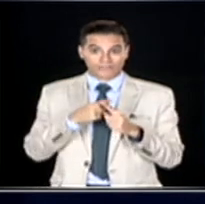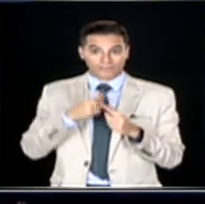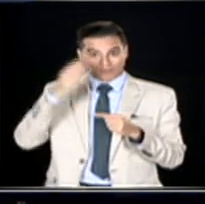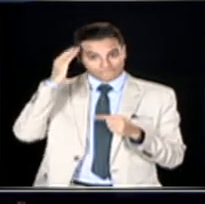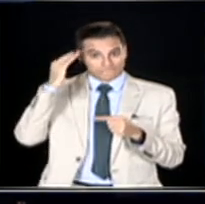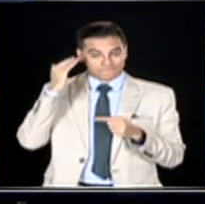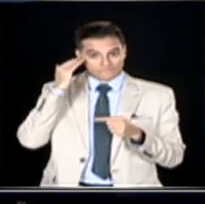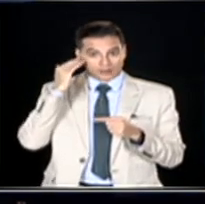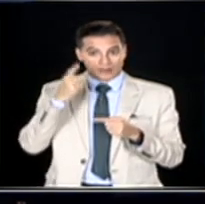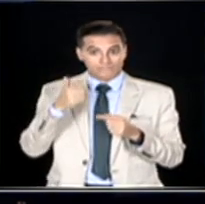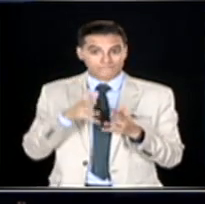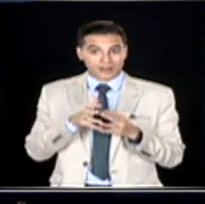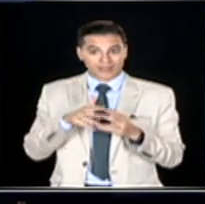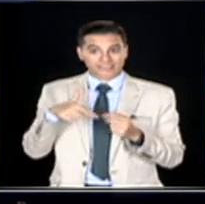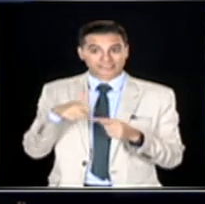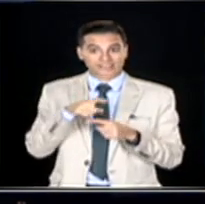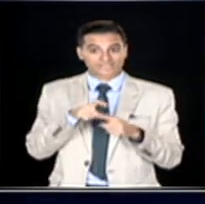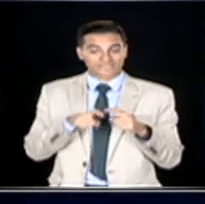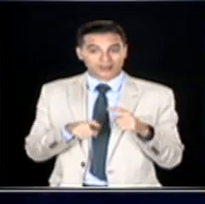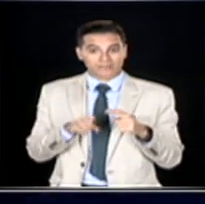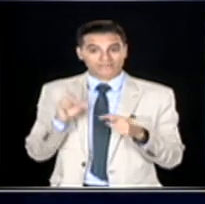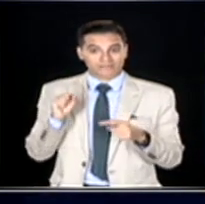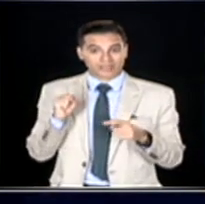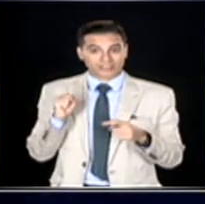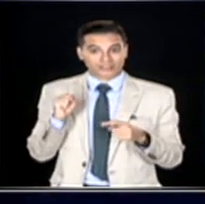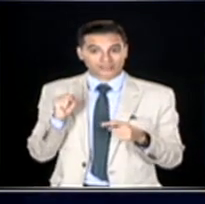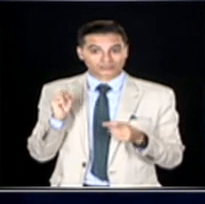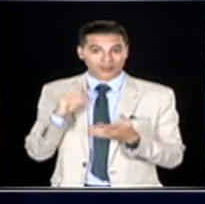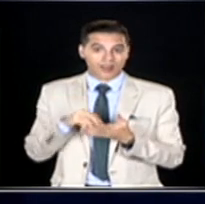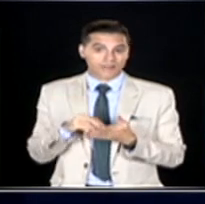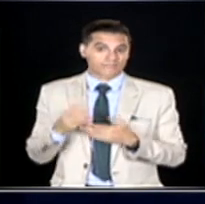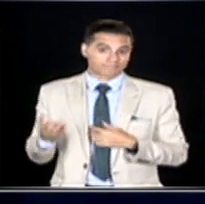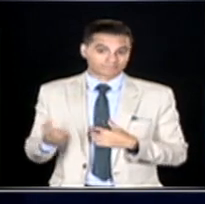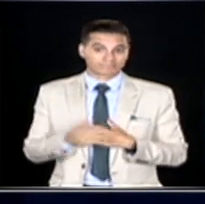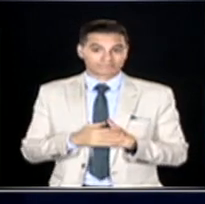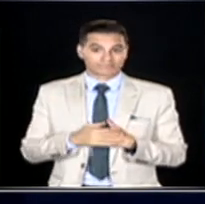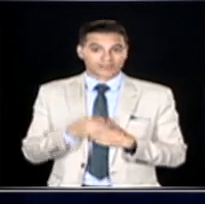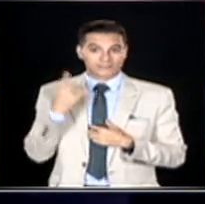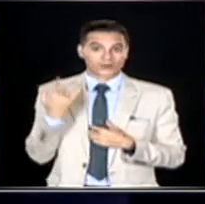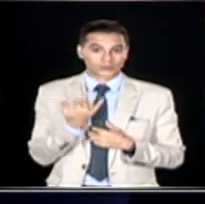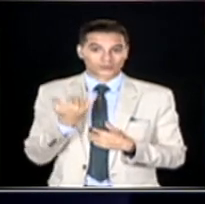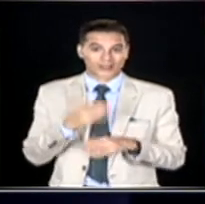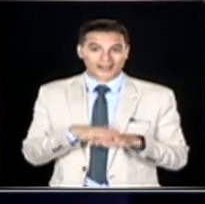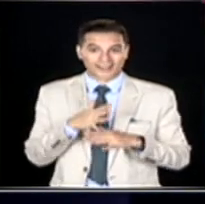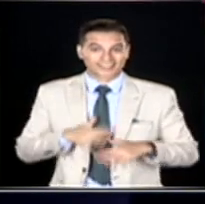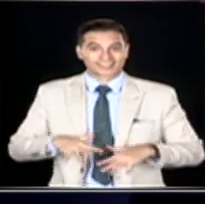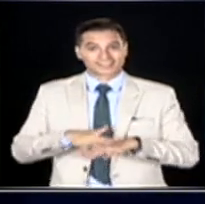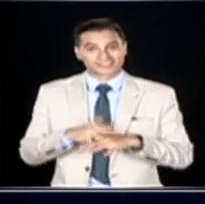بقى ليها 60% إن شاء الله من البرلمان. إن شاء الله ربنا يستر علينا.